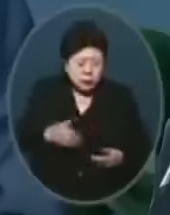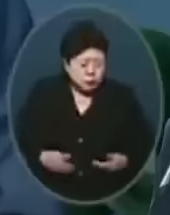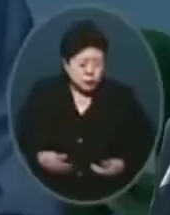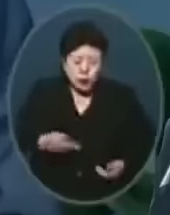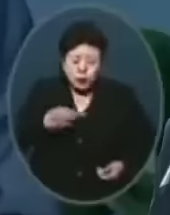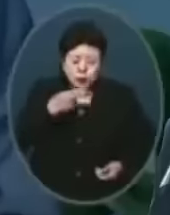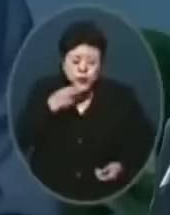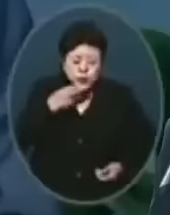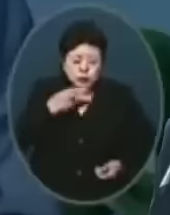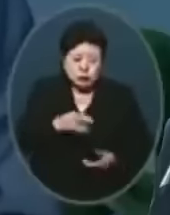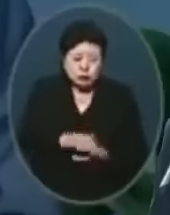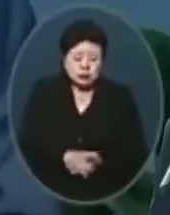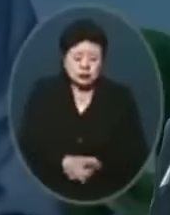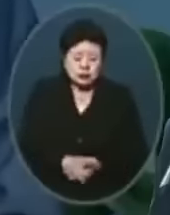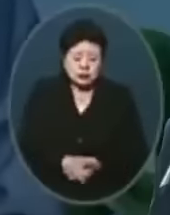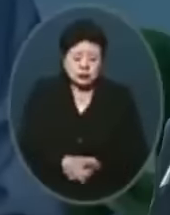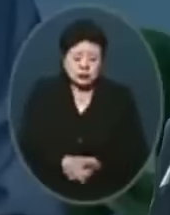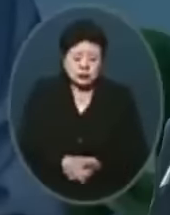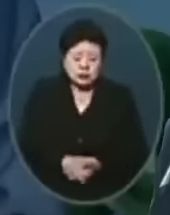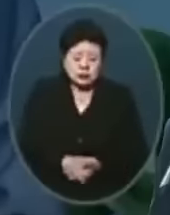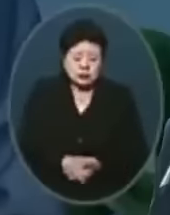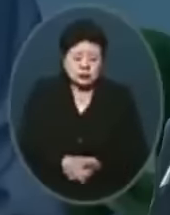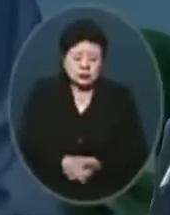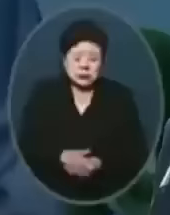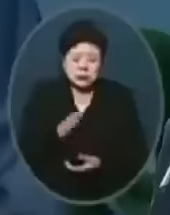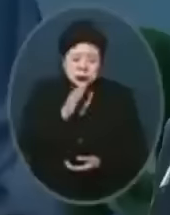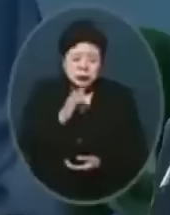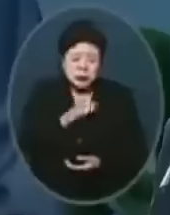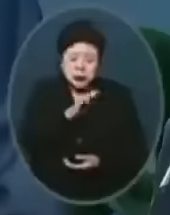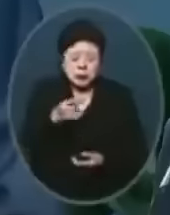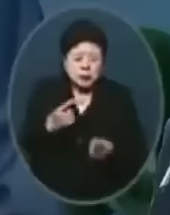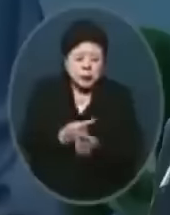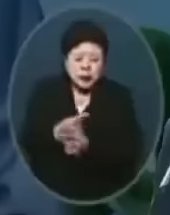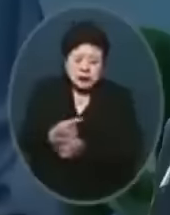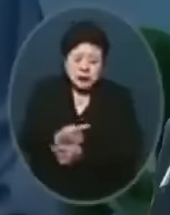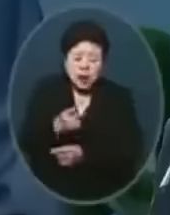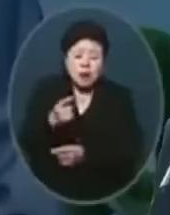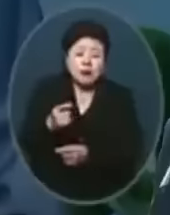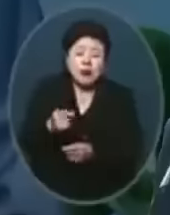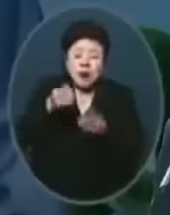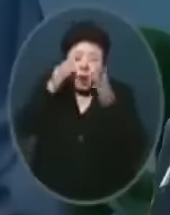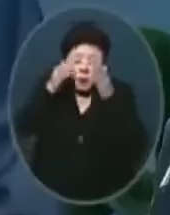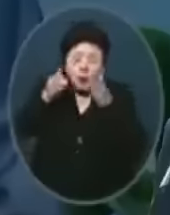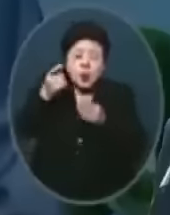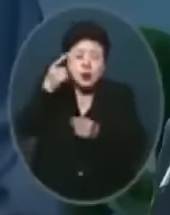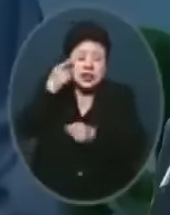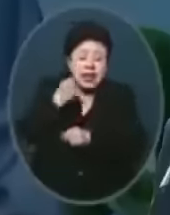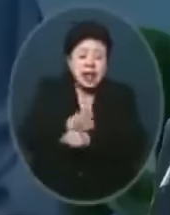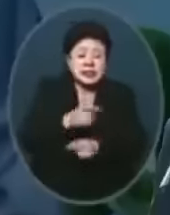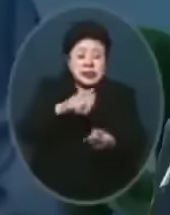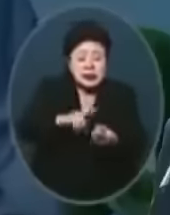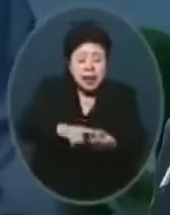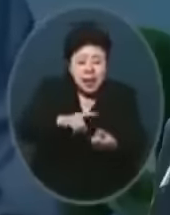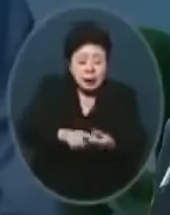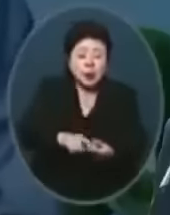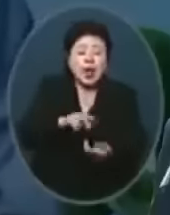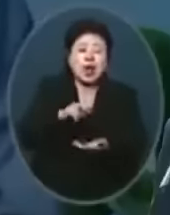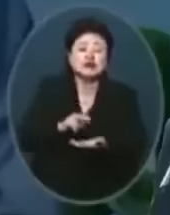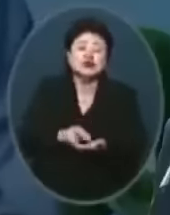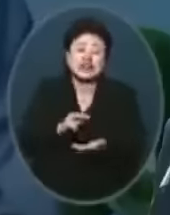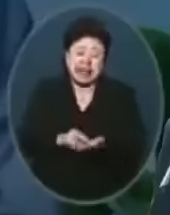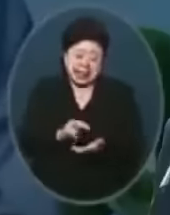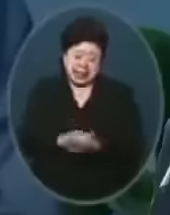필요가 없습니다. 실상이 여러분을 변화시키는 것은 무엇을 쳐다보고 생각하고 있는가, 그게 문제인 것입니다.